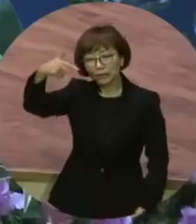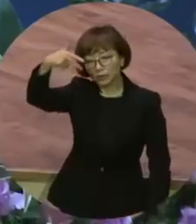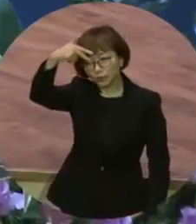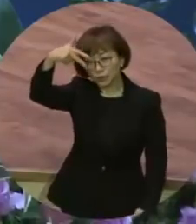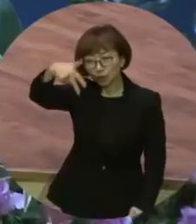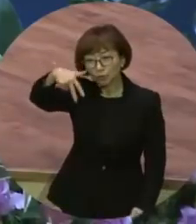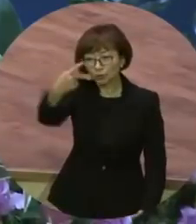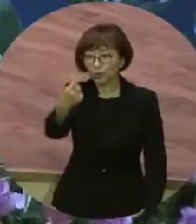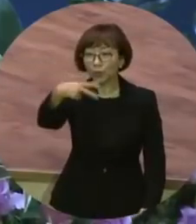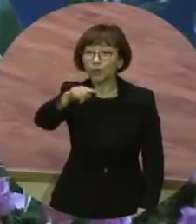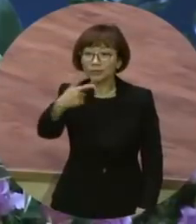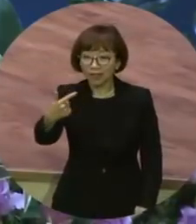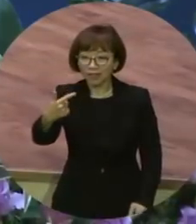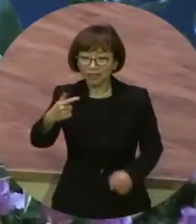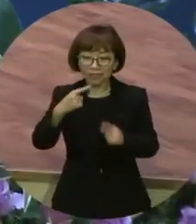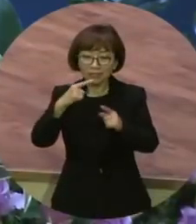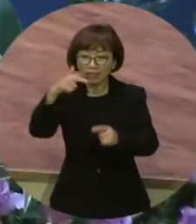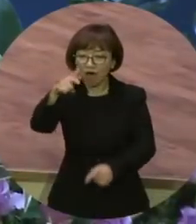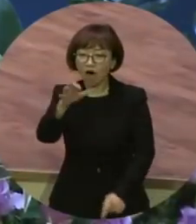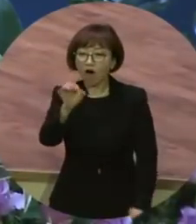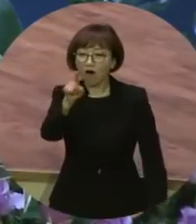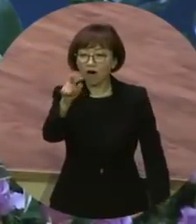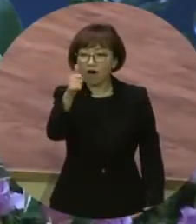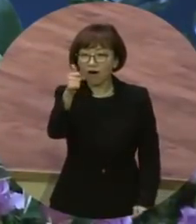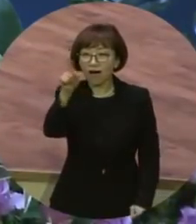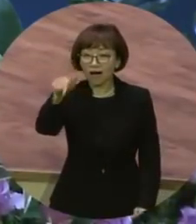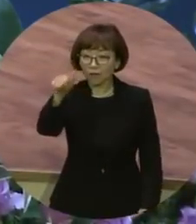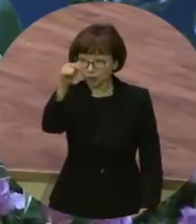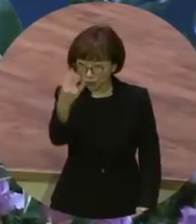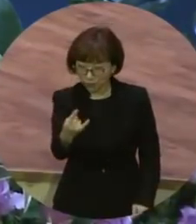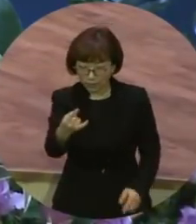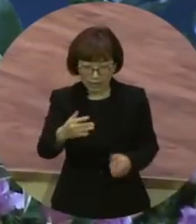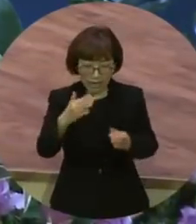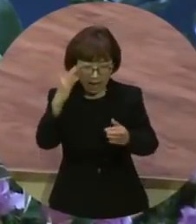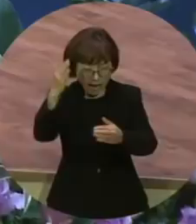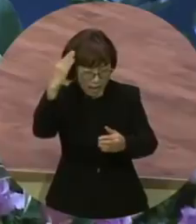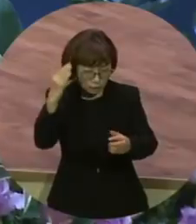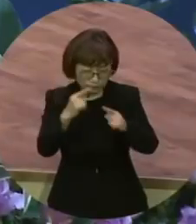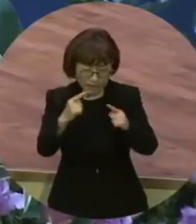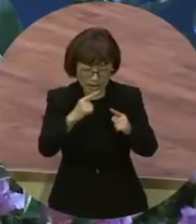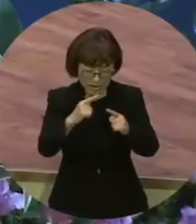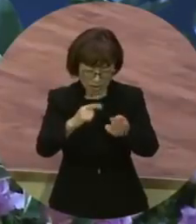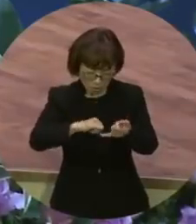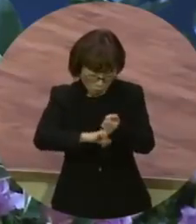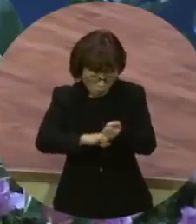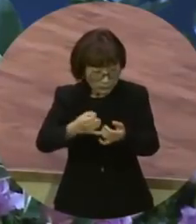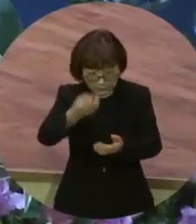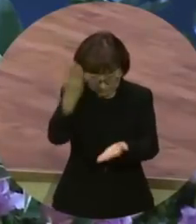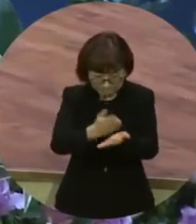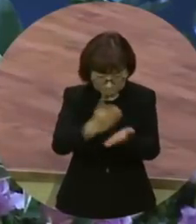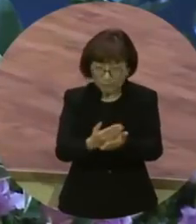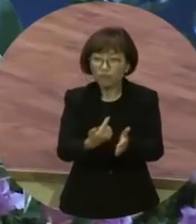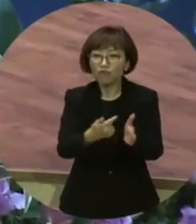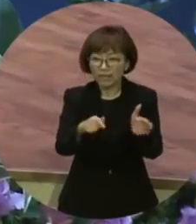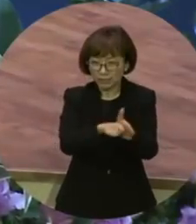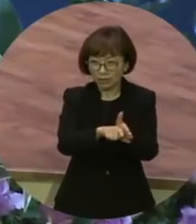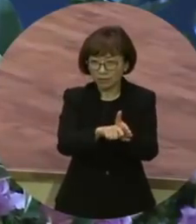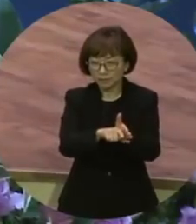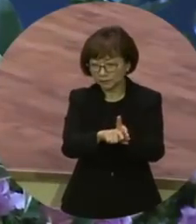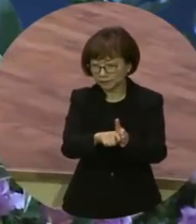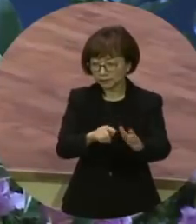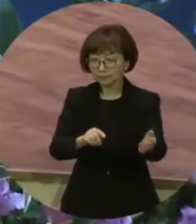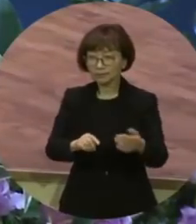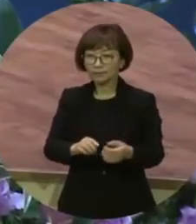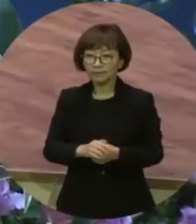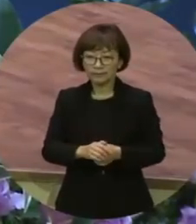한글을 지키고자 하는 그런 분들이 독립운동과 함께 이걸 지키려고 하니까 수십 명을 일본에서